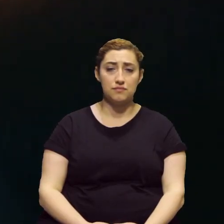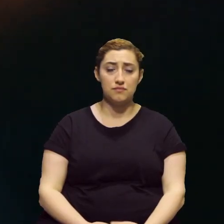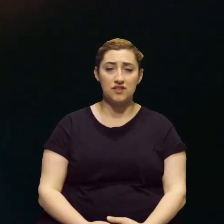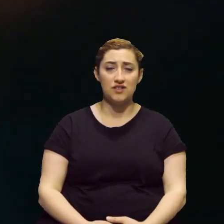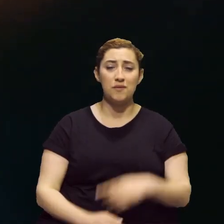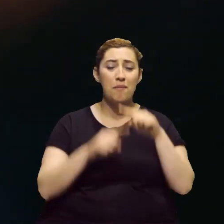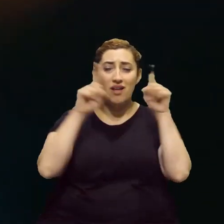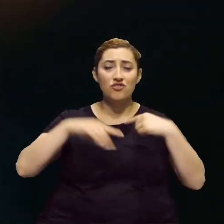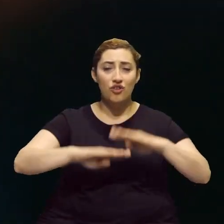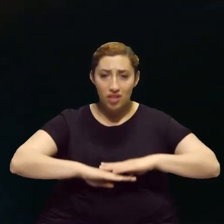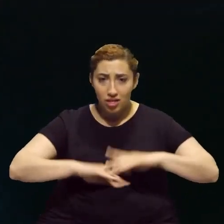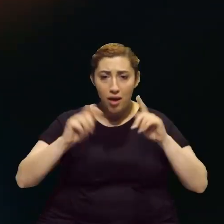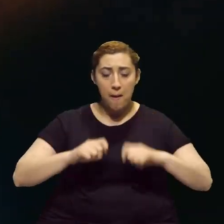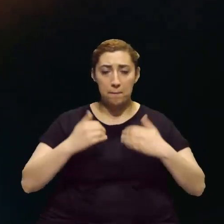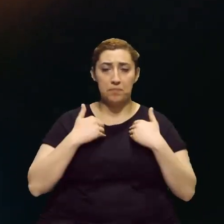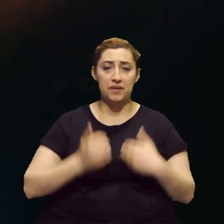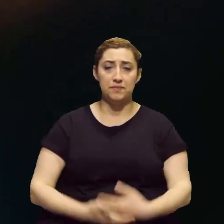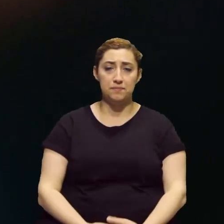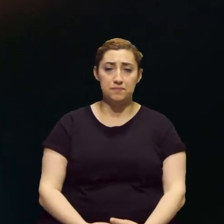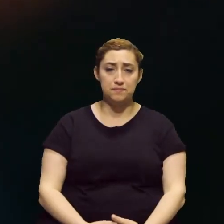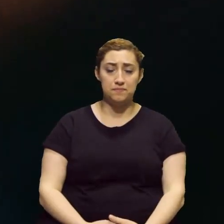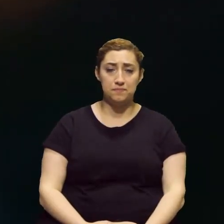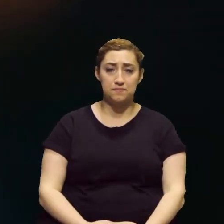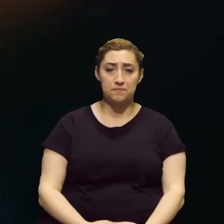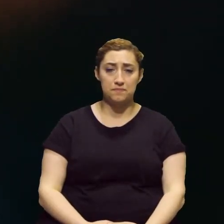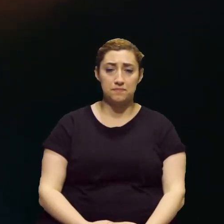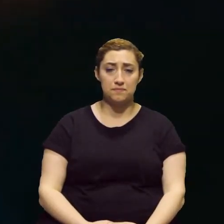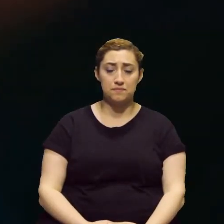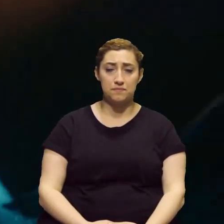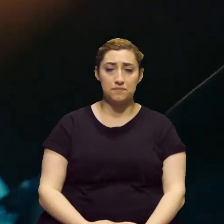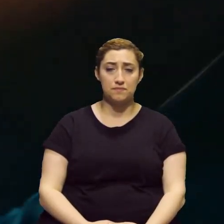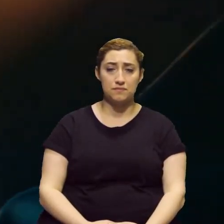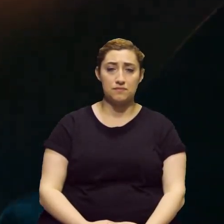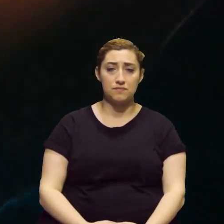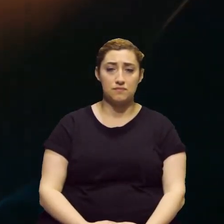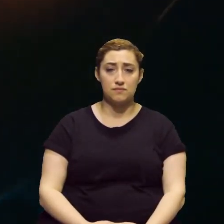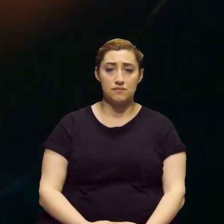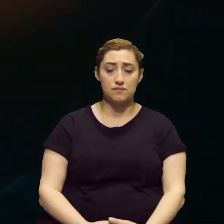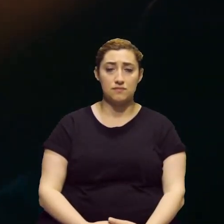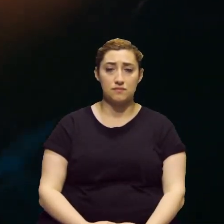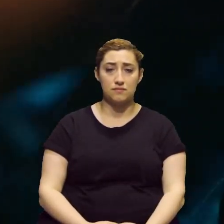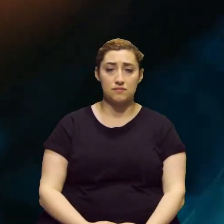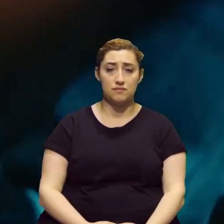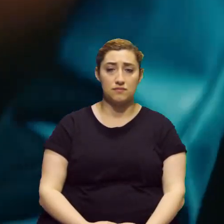Fethi düştü. Çıktım baktım. Galip urganı yere attı. Pencereye.